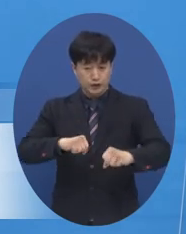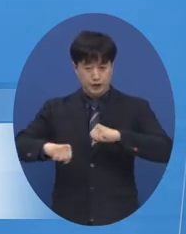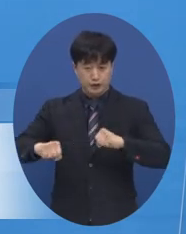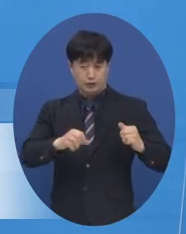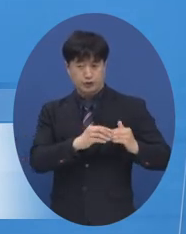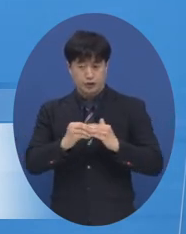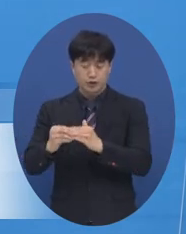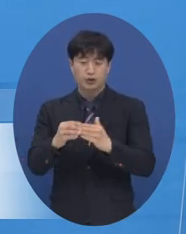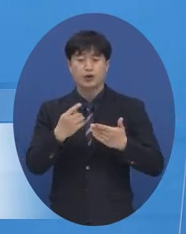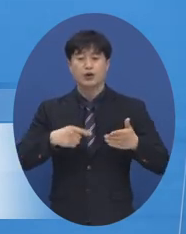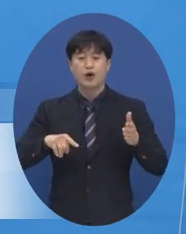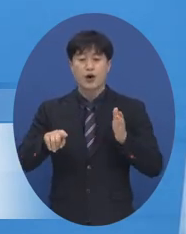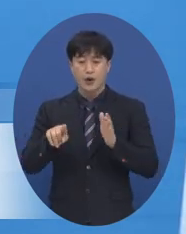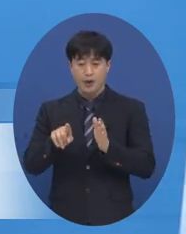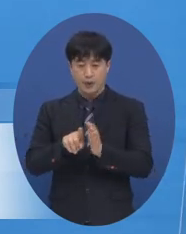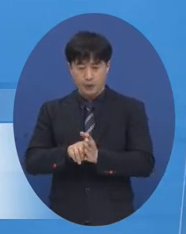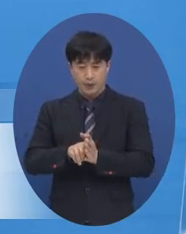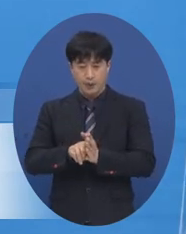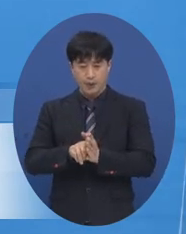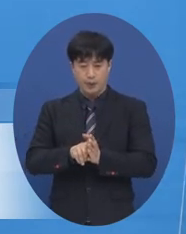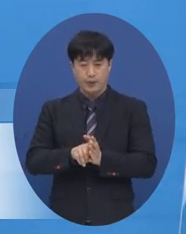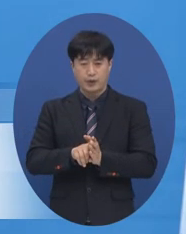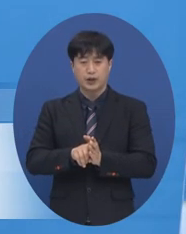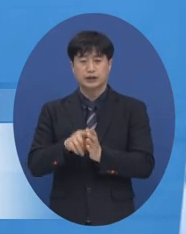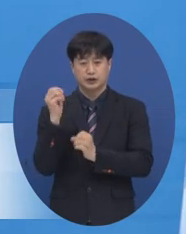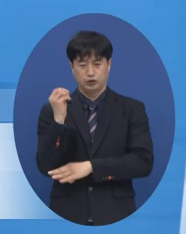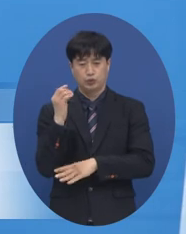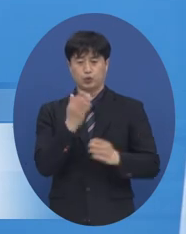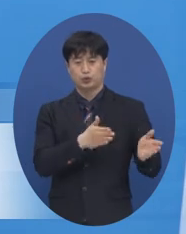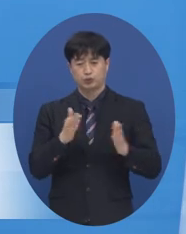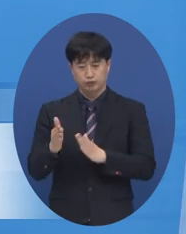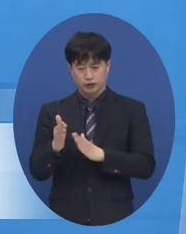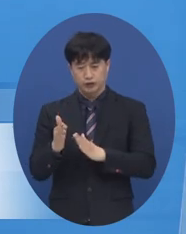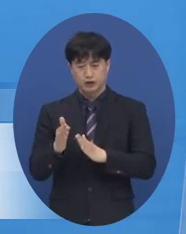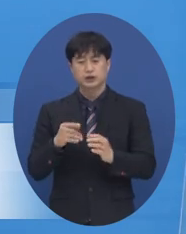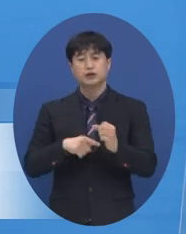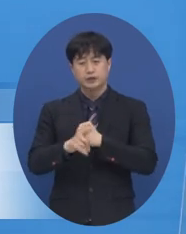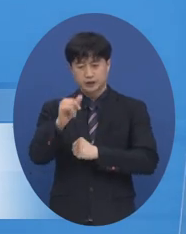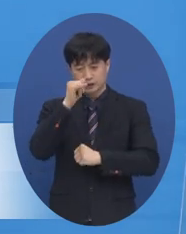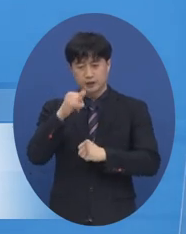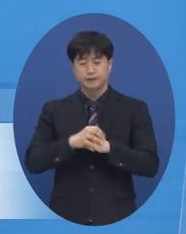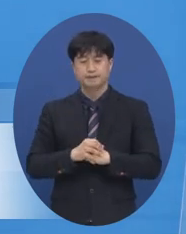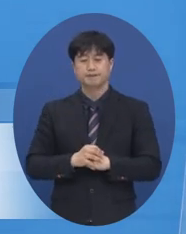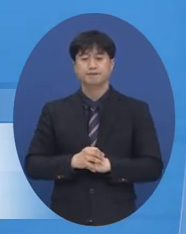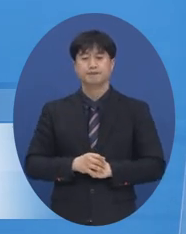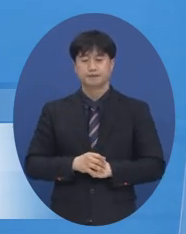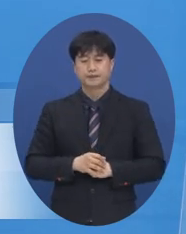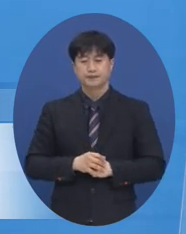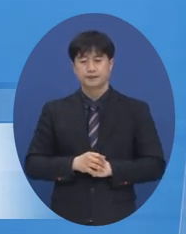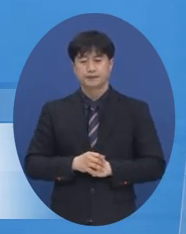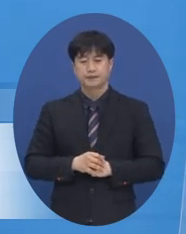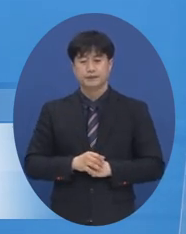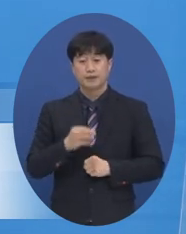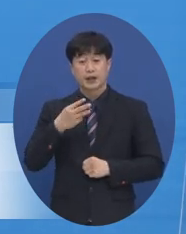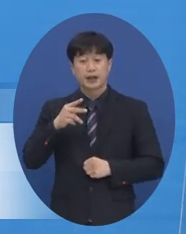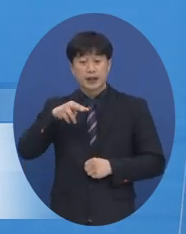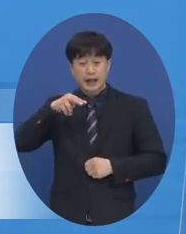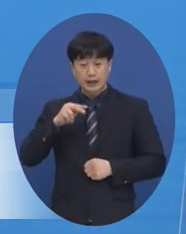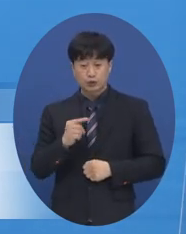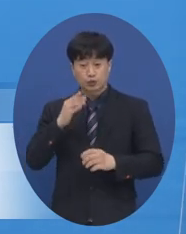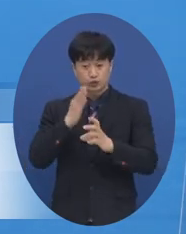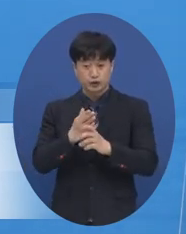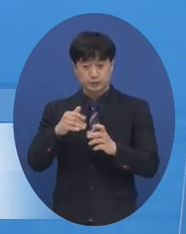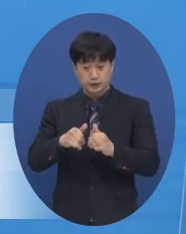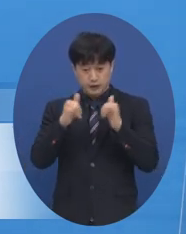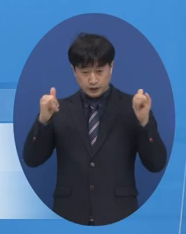선제적이고 적극적인 대응을 이끌어내기 위한 기반을 마련한다는 점에서 그 의의가 있겠습니다.